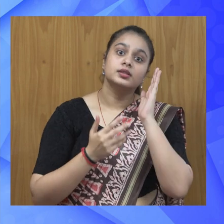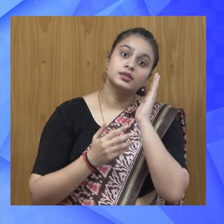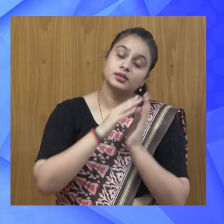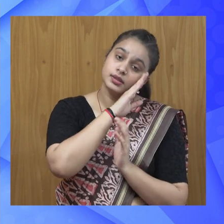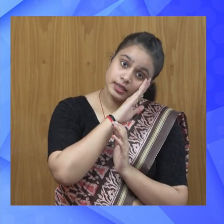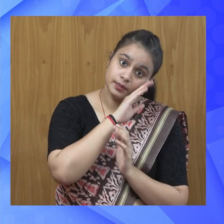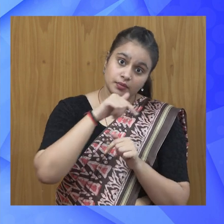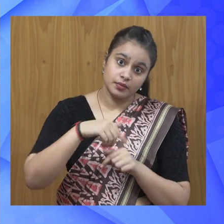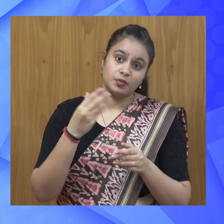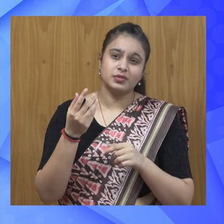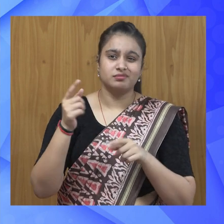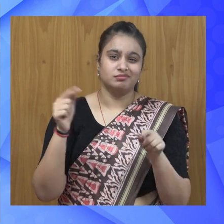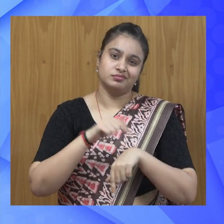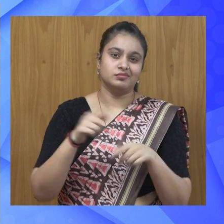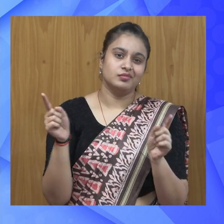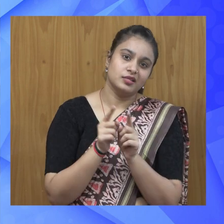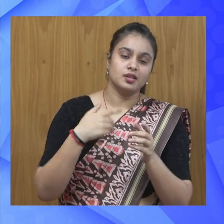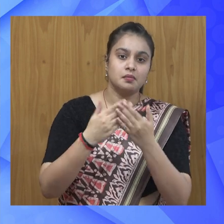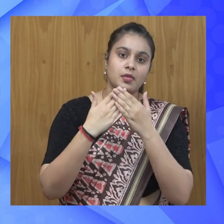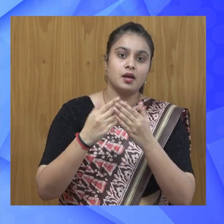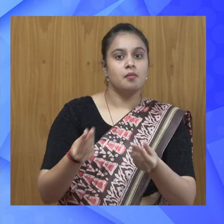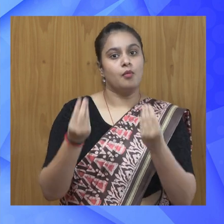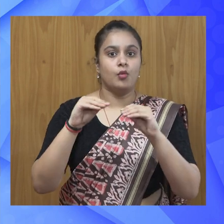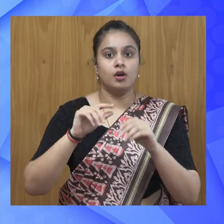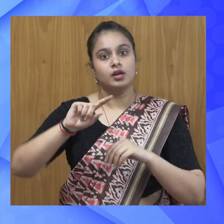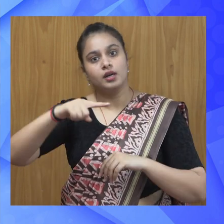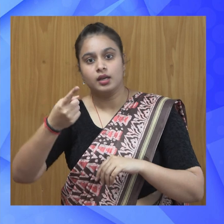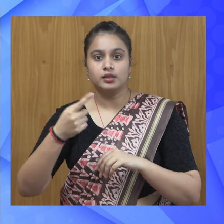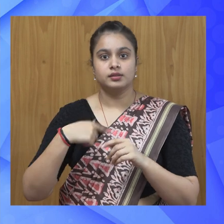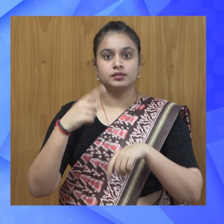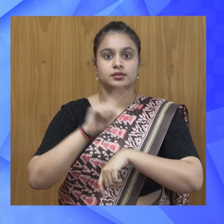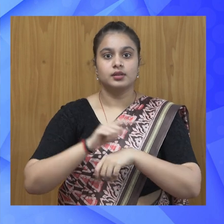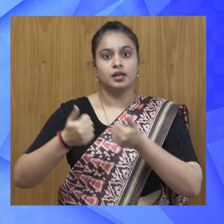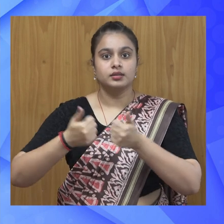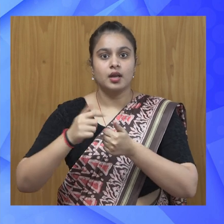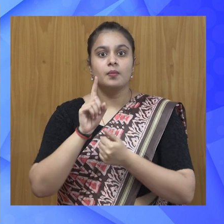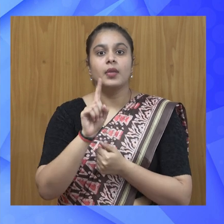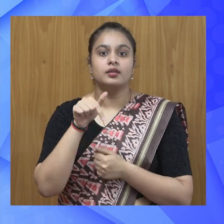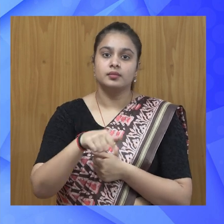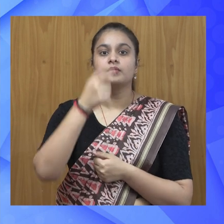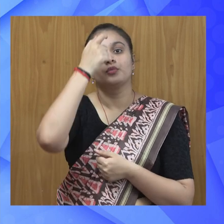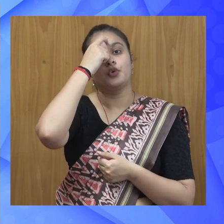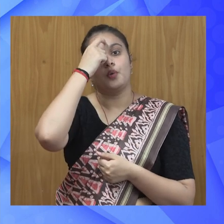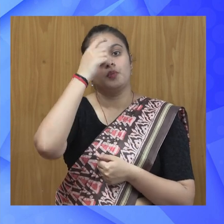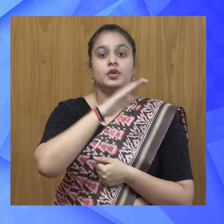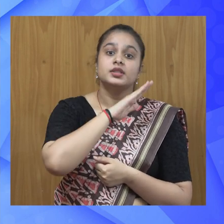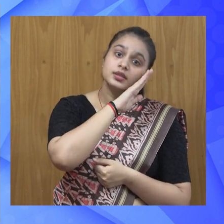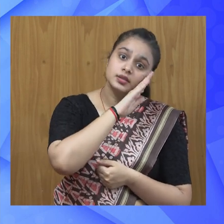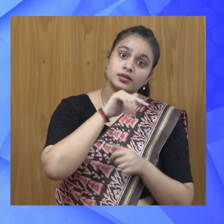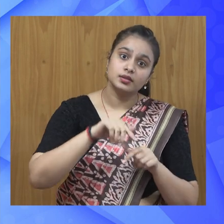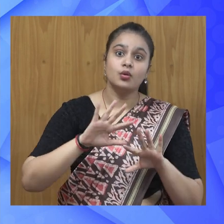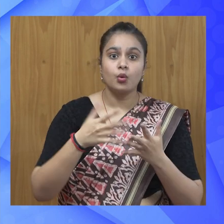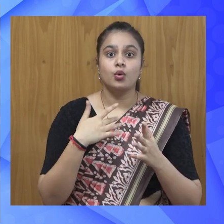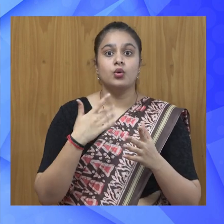कि हम कम से कम सोकर ज्यादा से ज्यादा पढ़ लेंगे, अगले दिन एग्जाम देंगे, उससे ज्यादा समस्या होती है, अच्छी नींद लेना बहुत इंपॉर्टेंट और स्पेंड टाइम